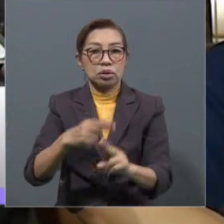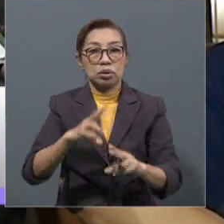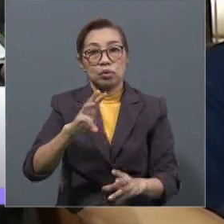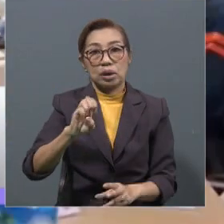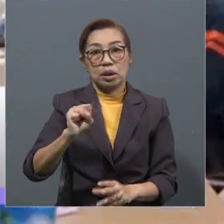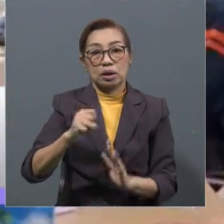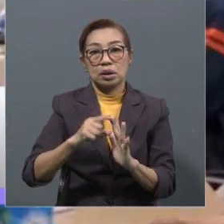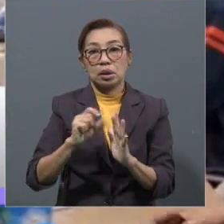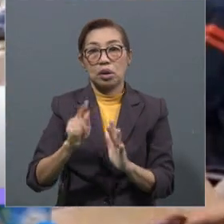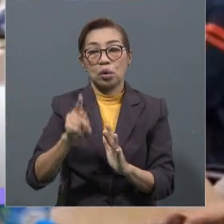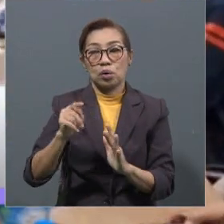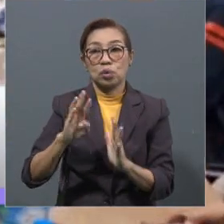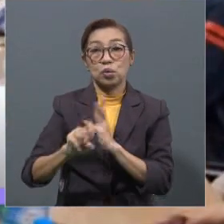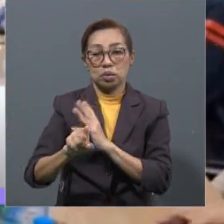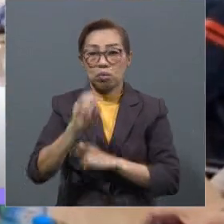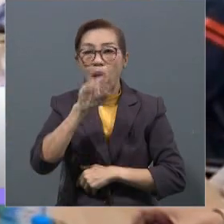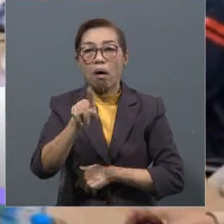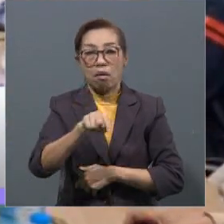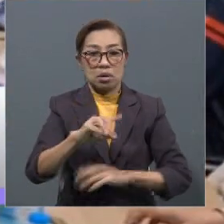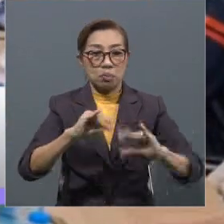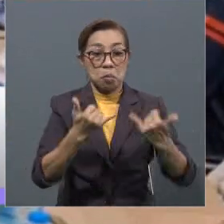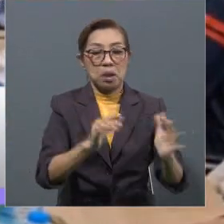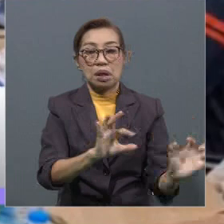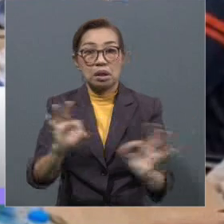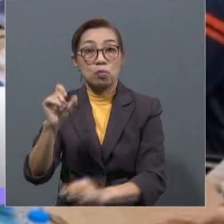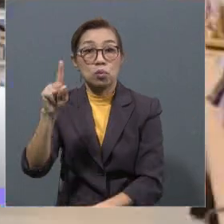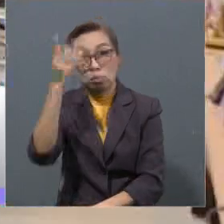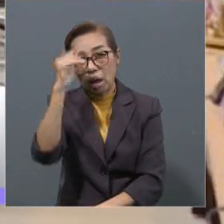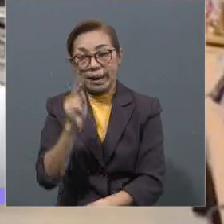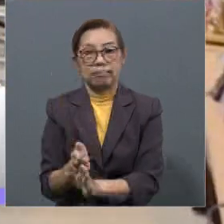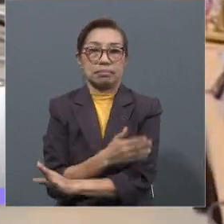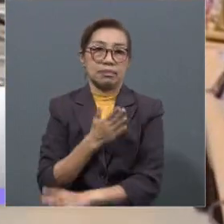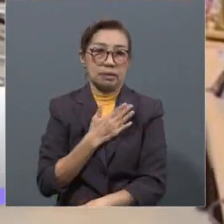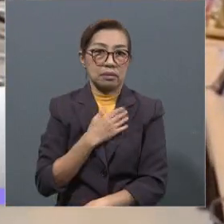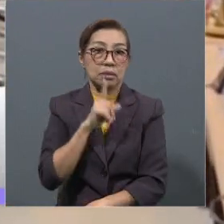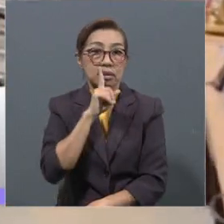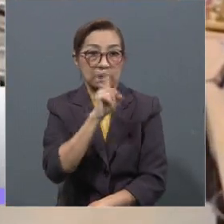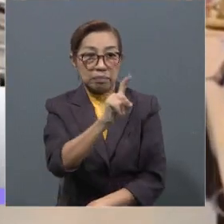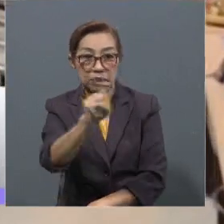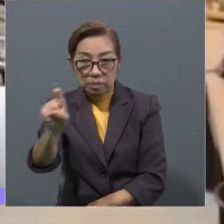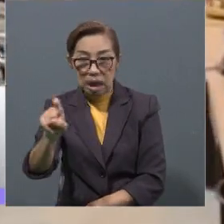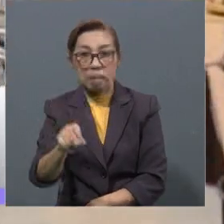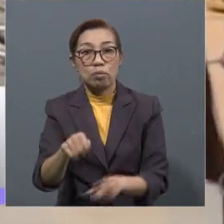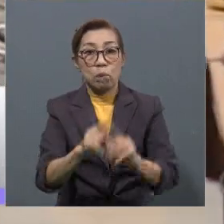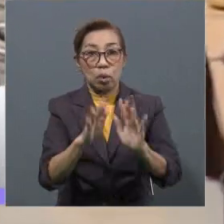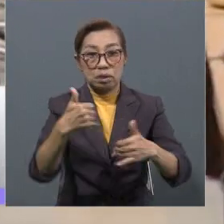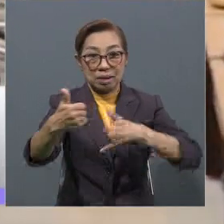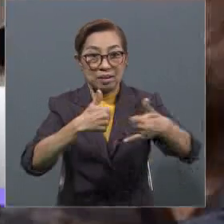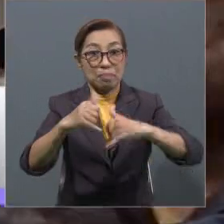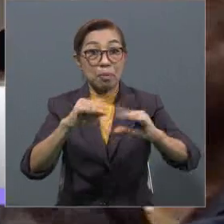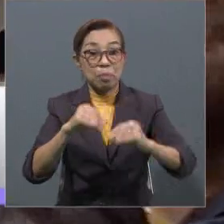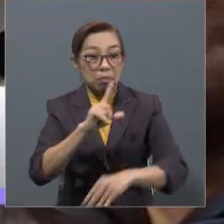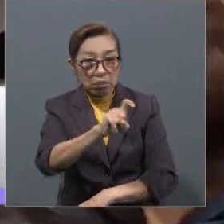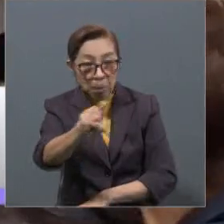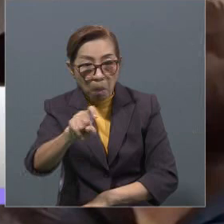ชัยนรุณค่ะก็ได้กล่าวถึงกรณีที่มีการเลื่อนประชุมบอกว่าได้สอบถามไปยังผู้ที่จะต้องเข้าร่วมประชุมในวันนี้ก็พบ